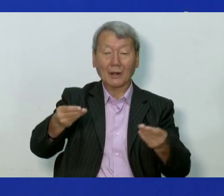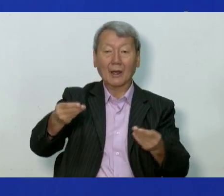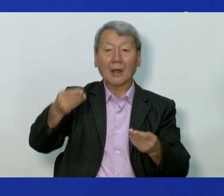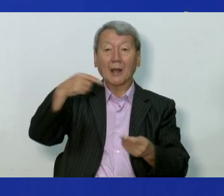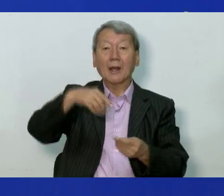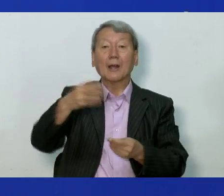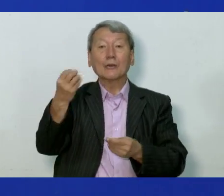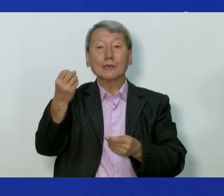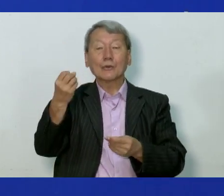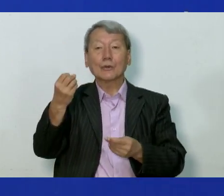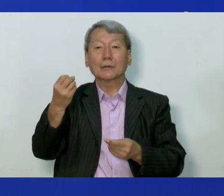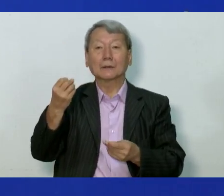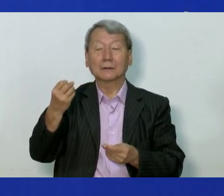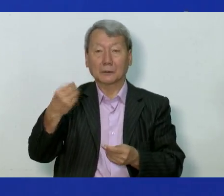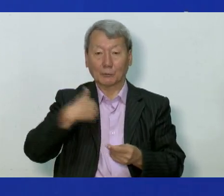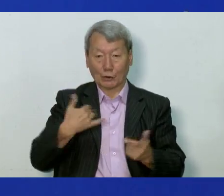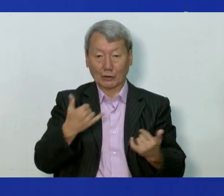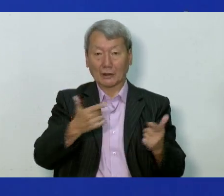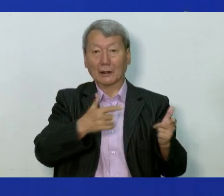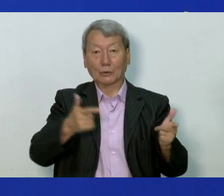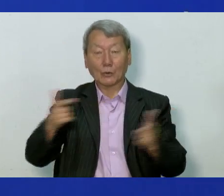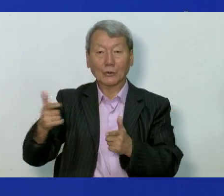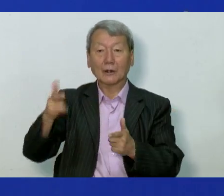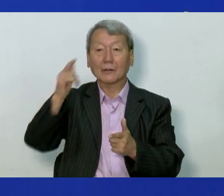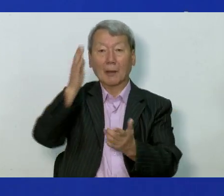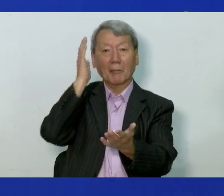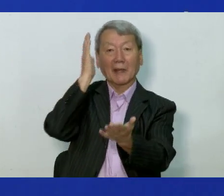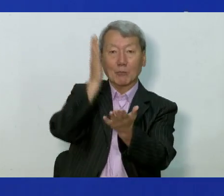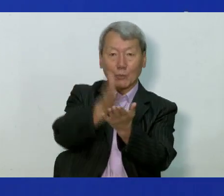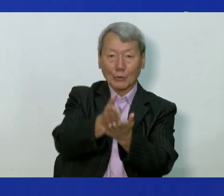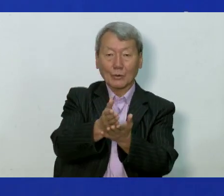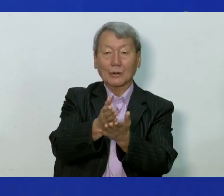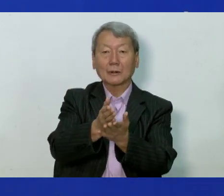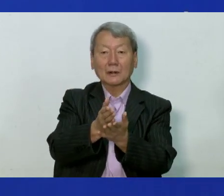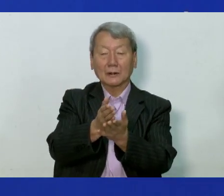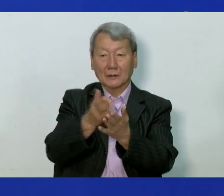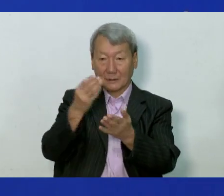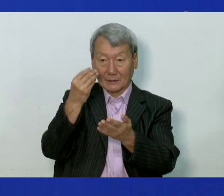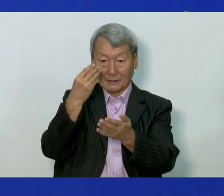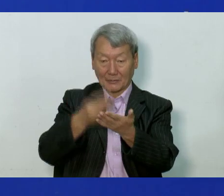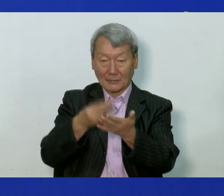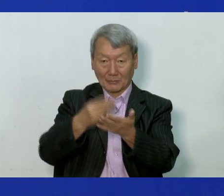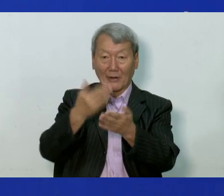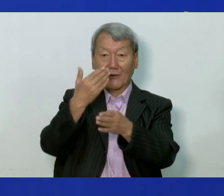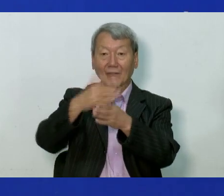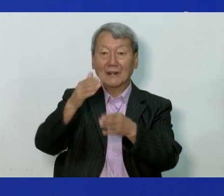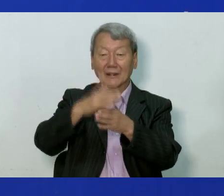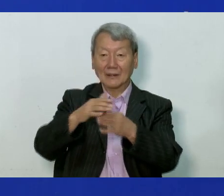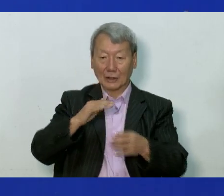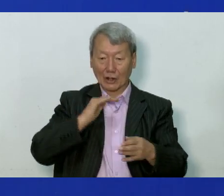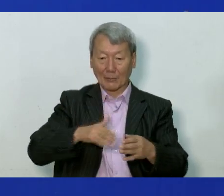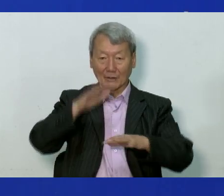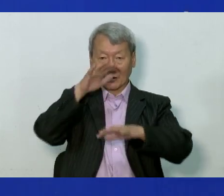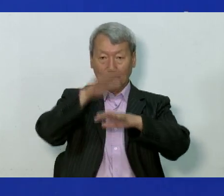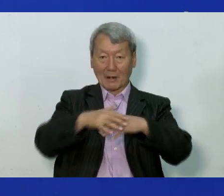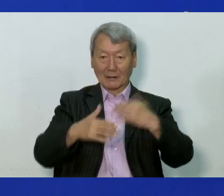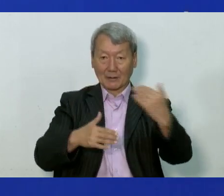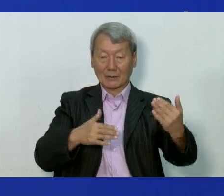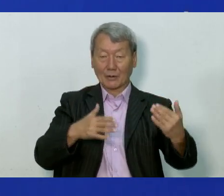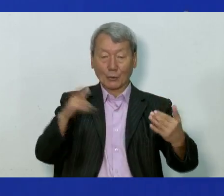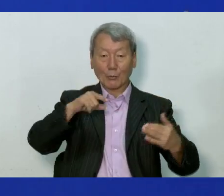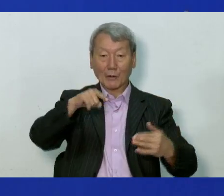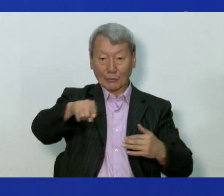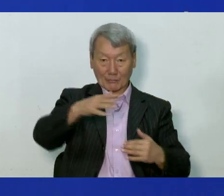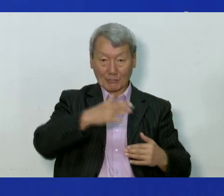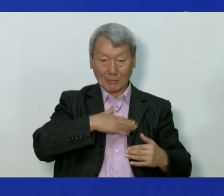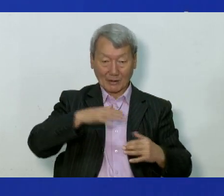значит, мы готовы напрямую кредитовать коммерческие банки с тем,